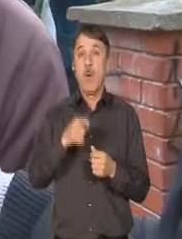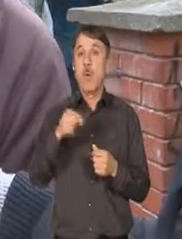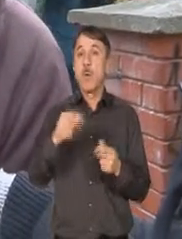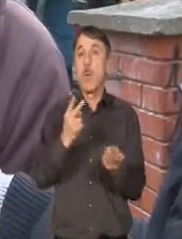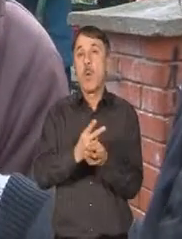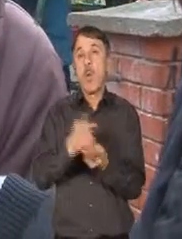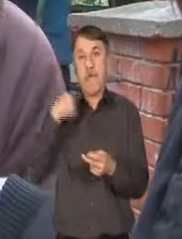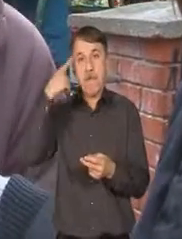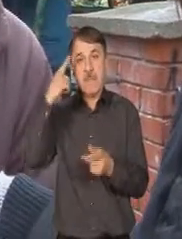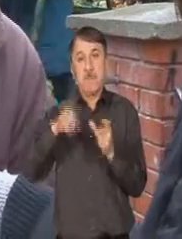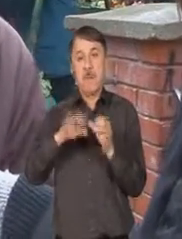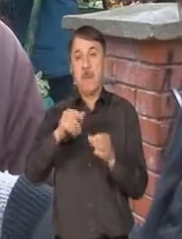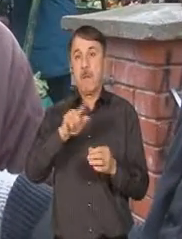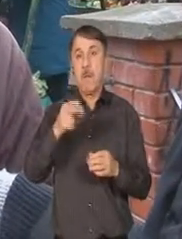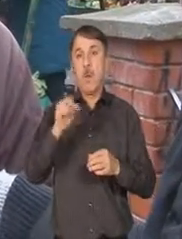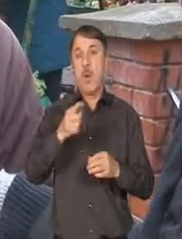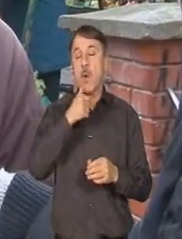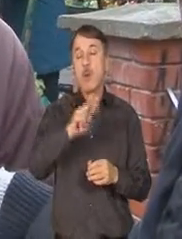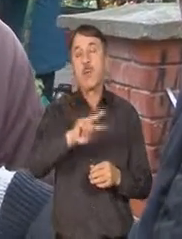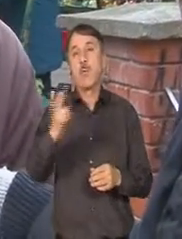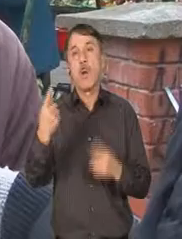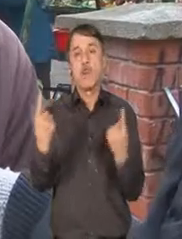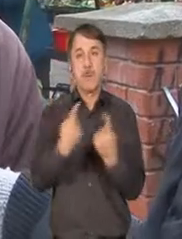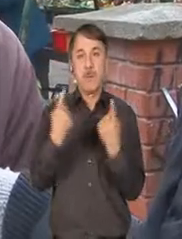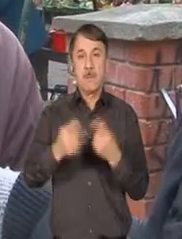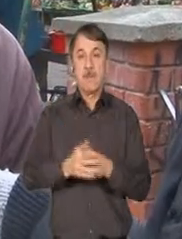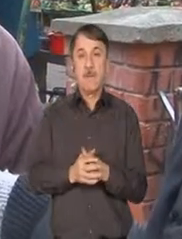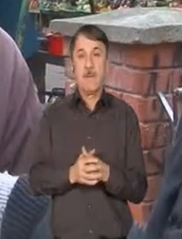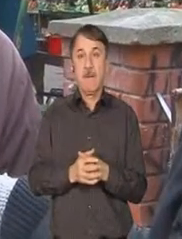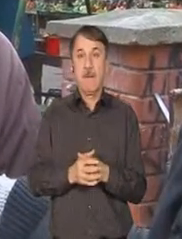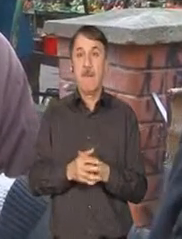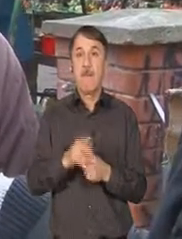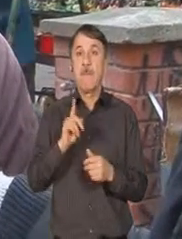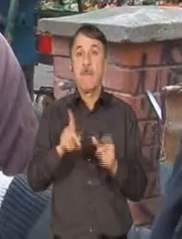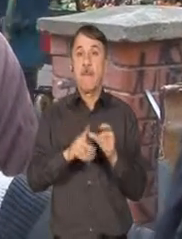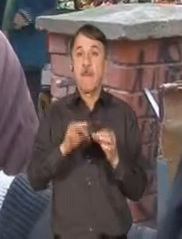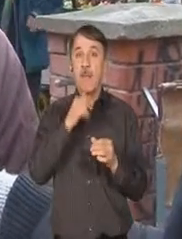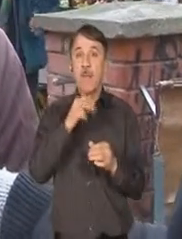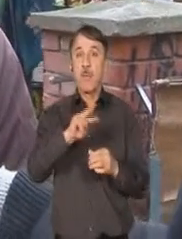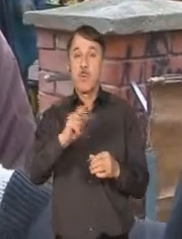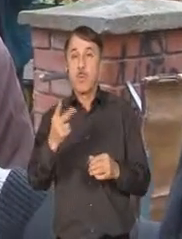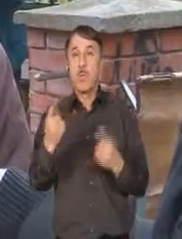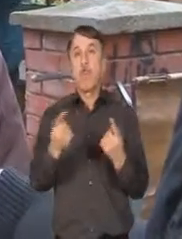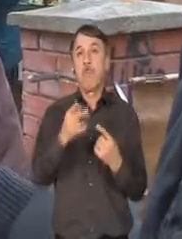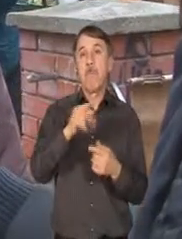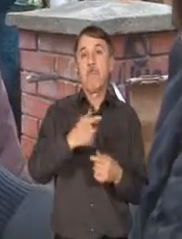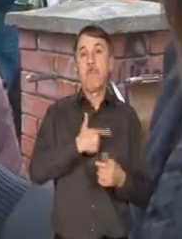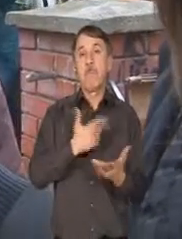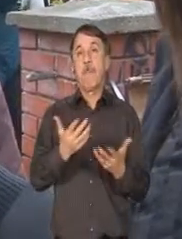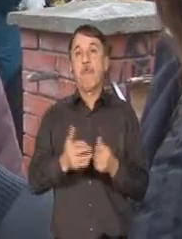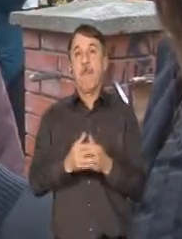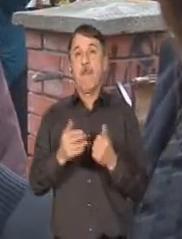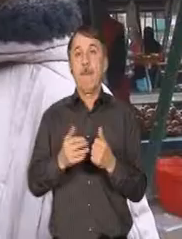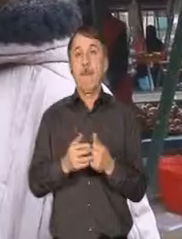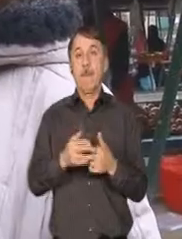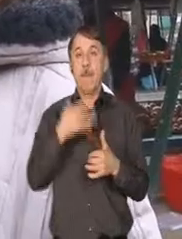Pa čujte, mislim da jeste, obzirom na sve druge skupoće, na hranu i na sve drugo, da ovo zaista